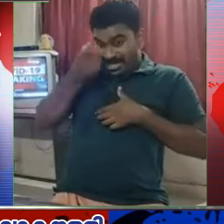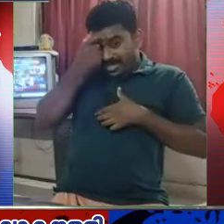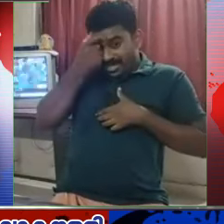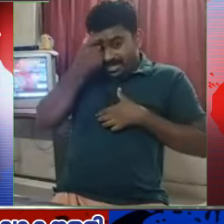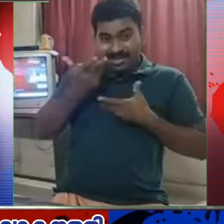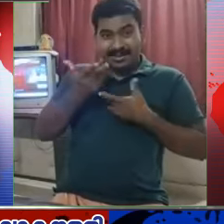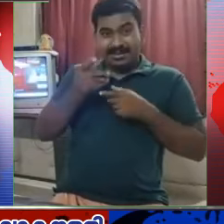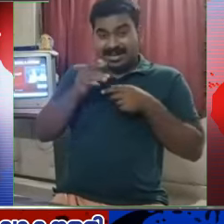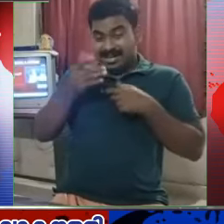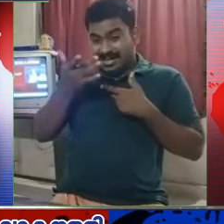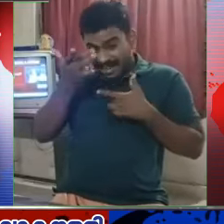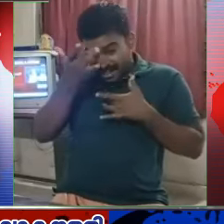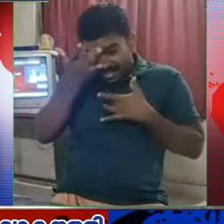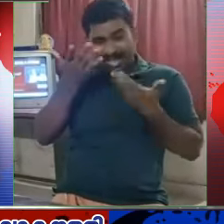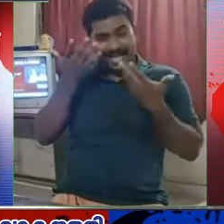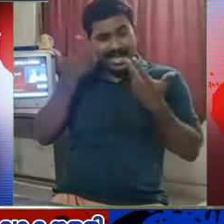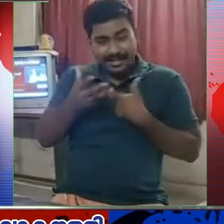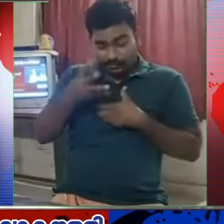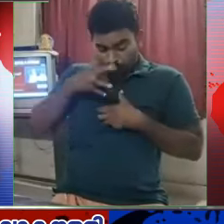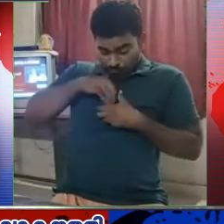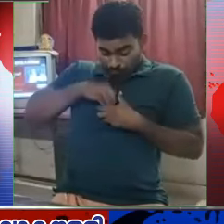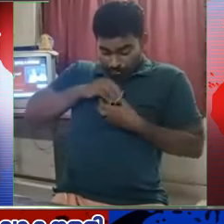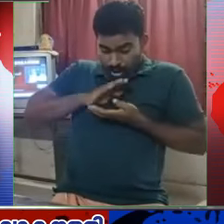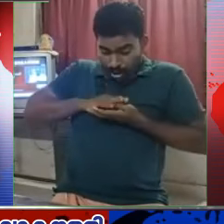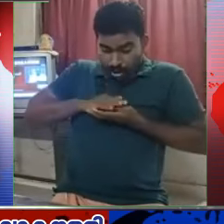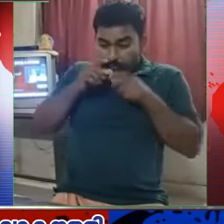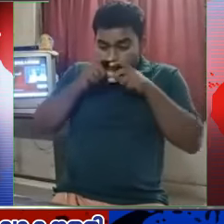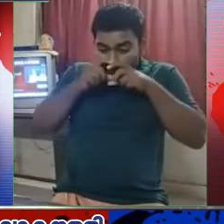ഇതൊരു സംസ്കാരത്തിൻ്റെ ഭാഗമാണ്.